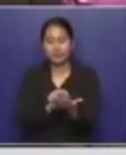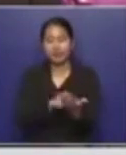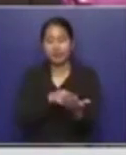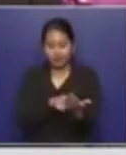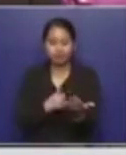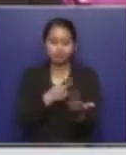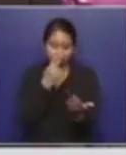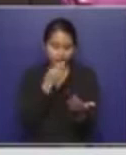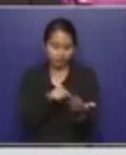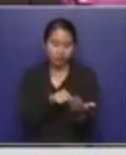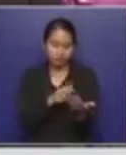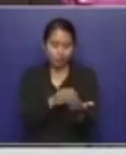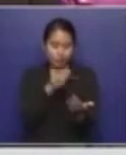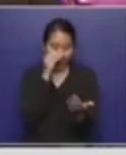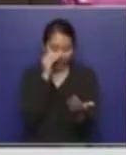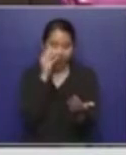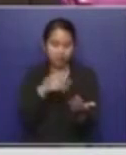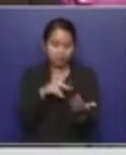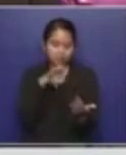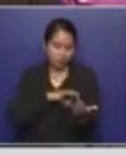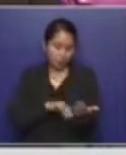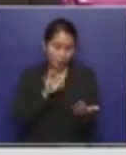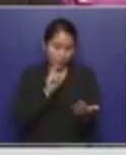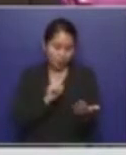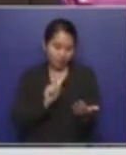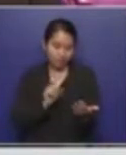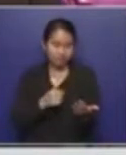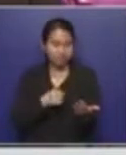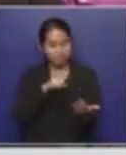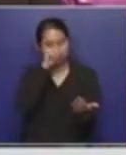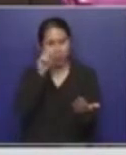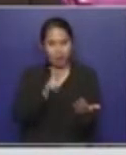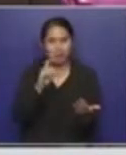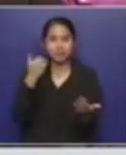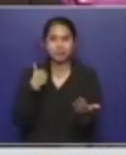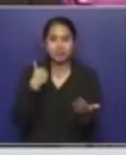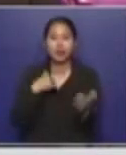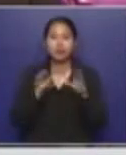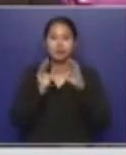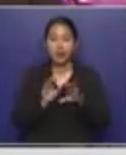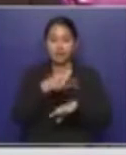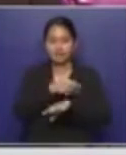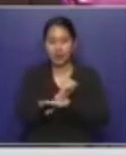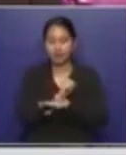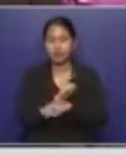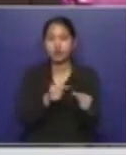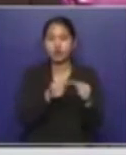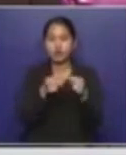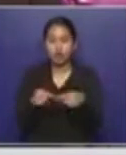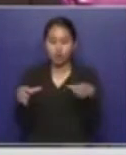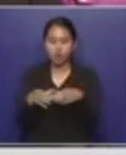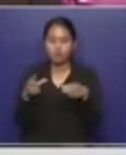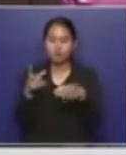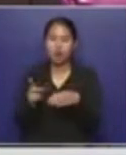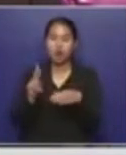2564มีส่วนหนึ่งนะครับที่มองแล้วมีข้อสังเกตฝากถึงท่านประธานถึงคณะรัฐบา